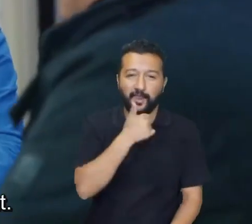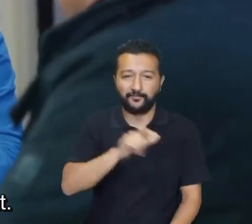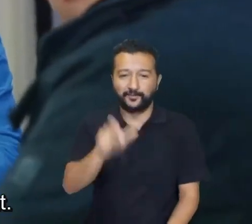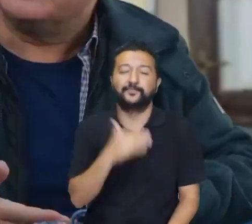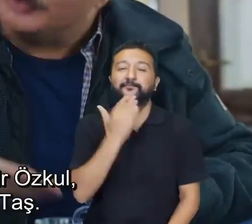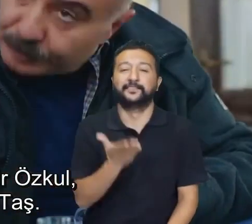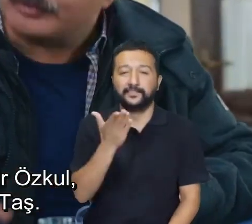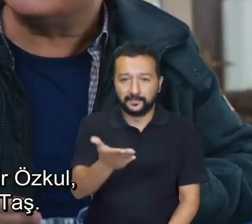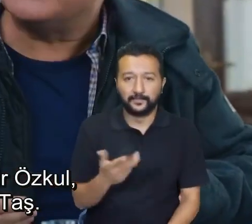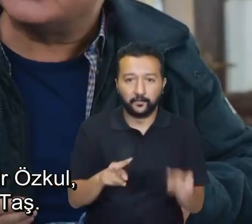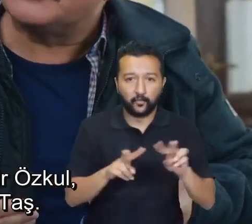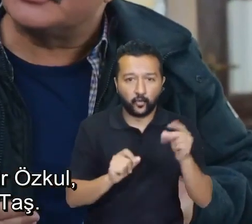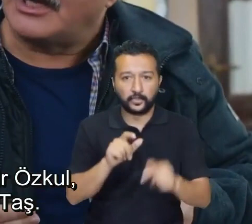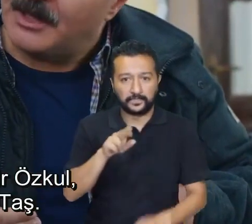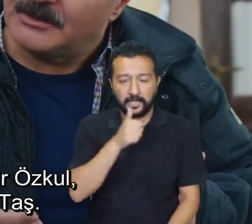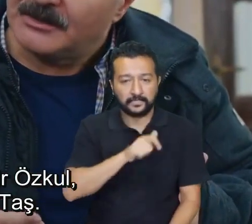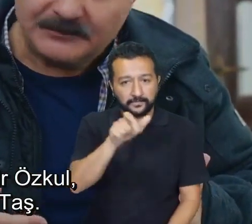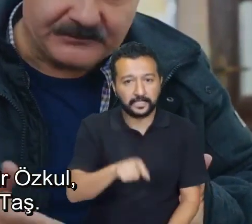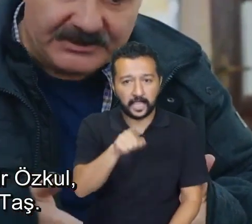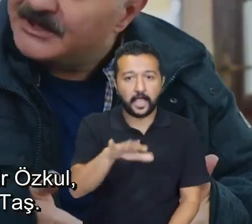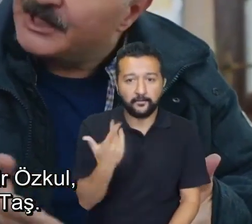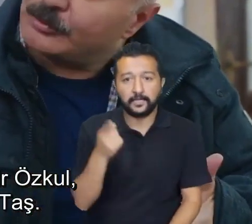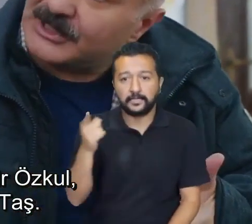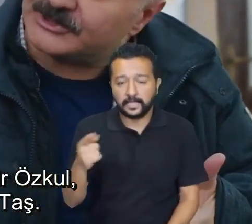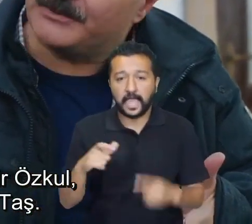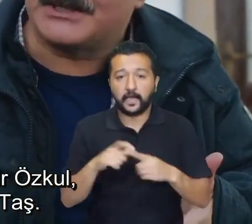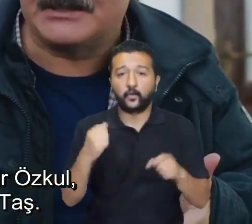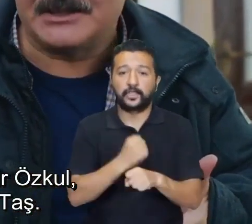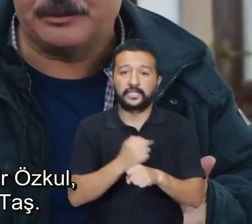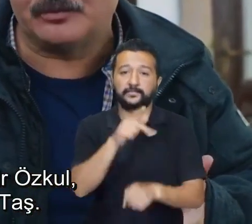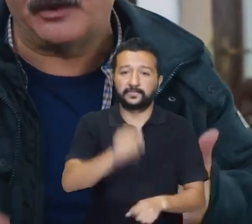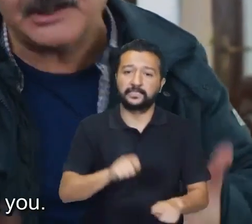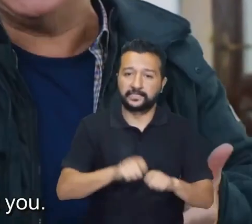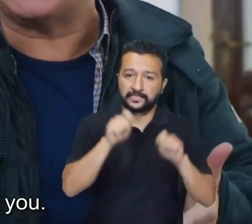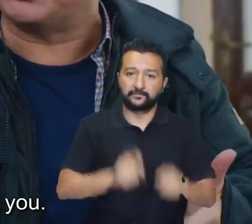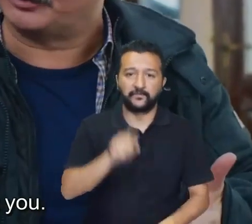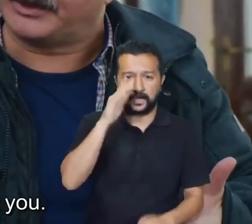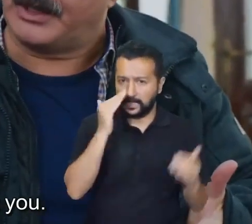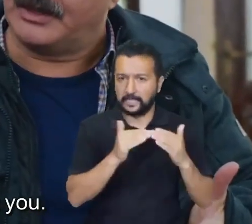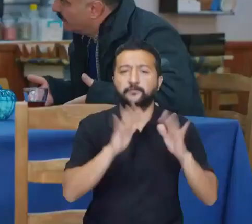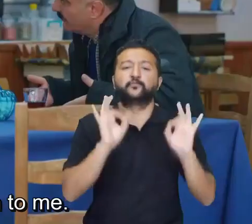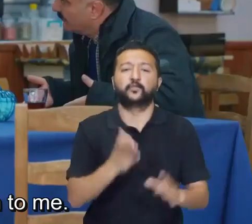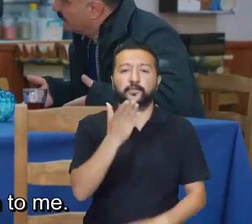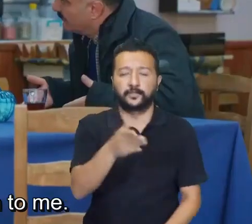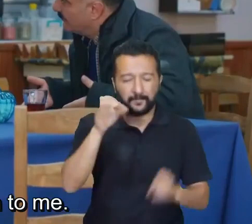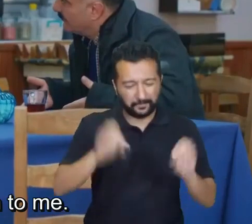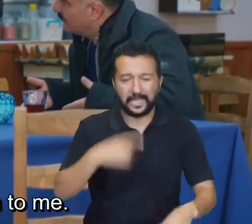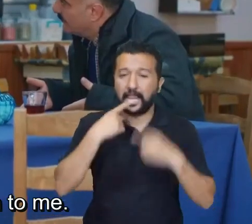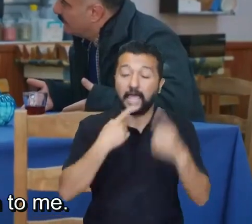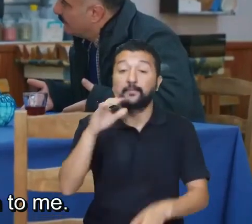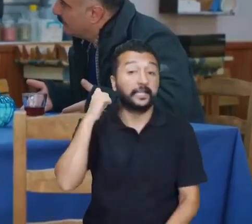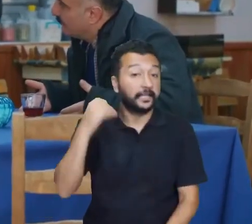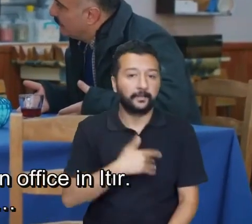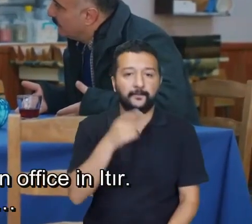abilik olmaz. Münir Özkul gibi adamsın ama... yani Erol Taş gibi hareketler yapıyorsun. Vallahi yakışmıyor sana ya. Bırak bu lafları, dinle